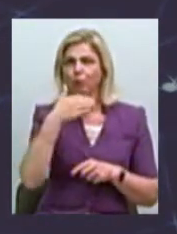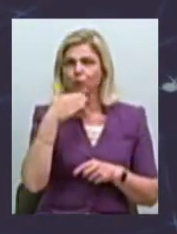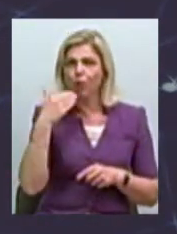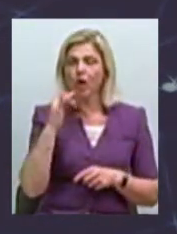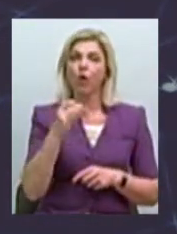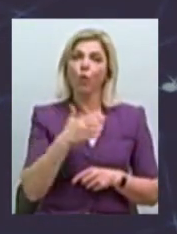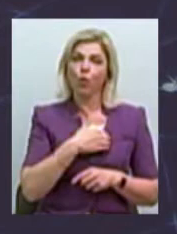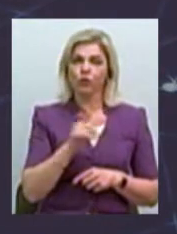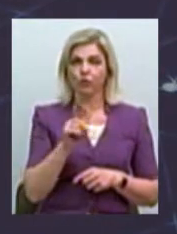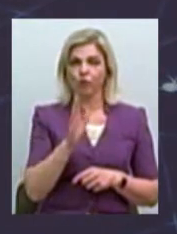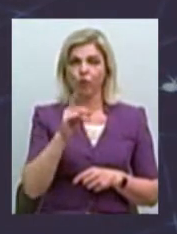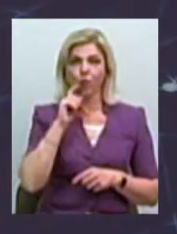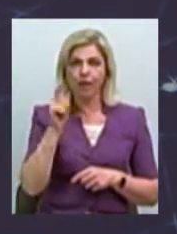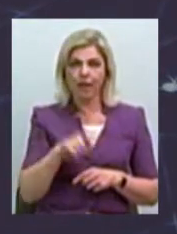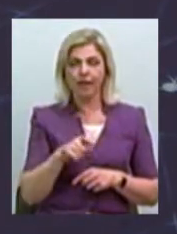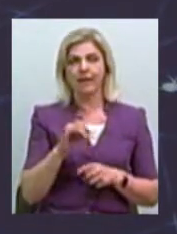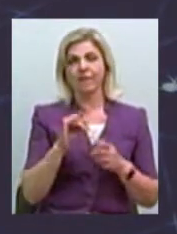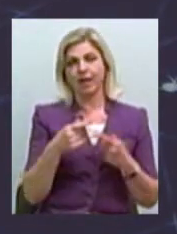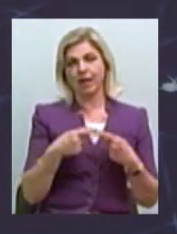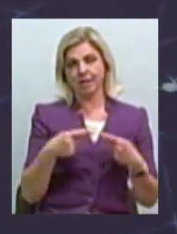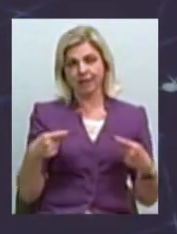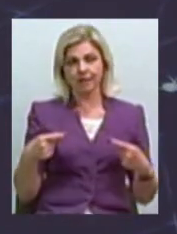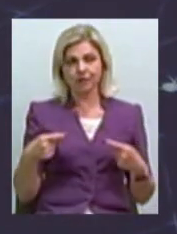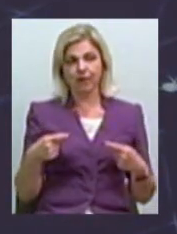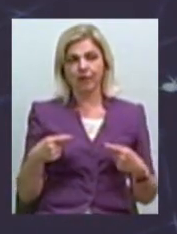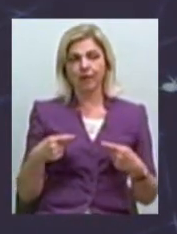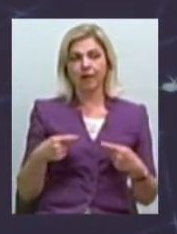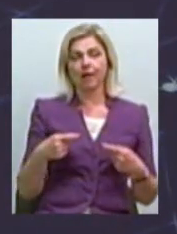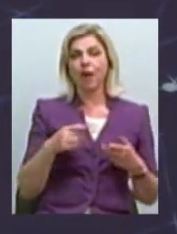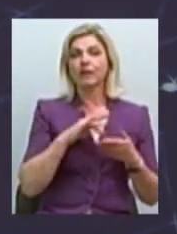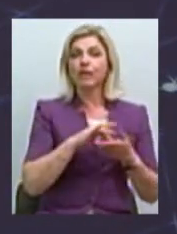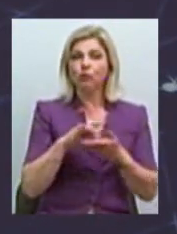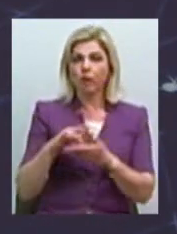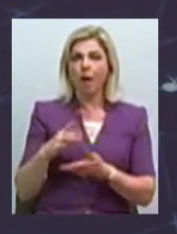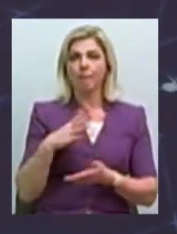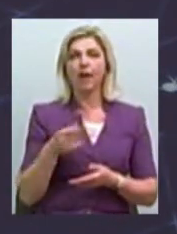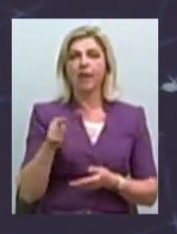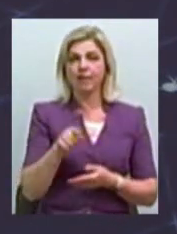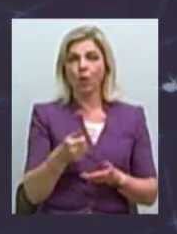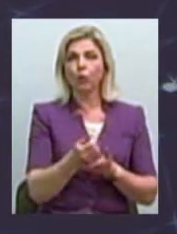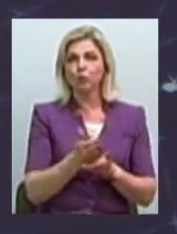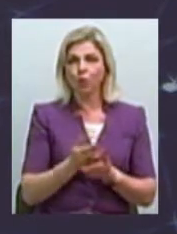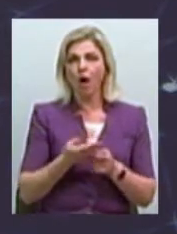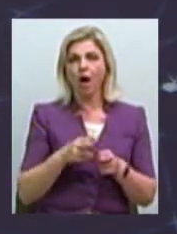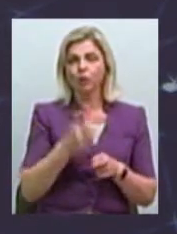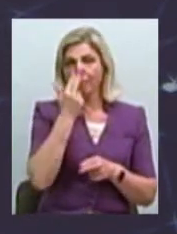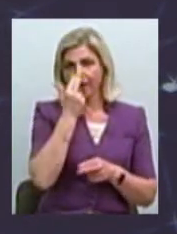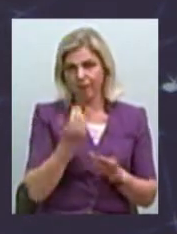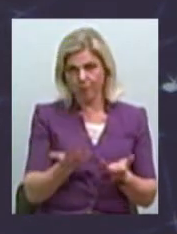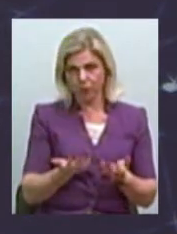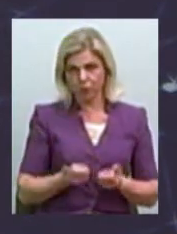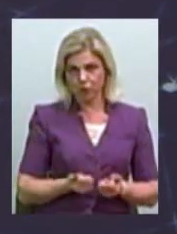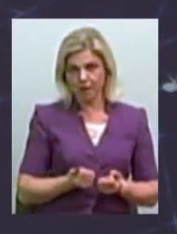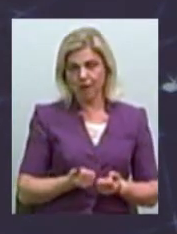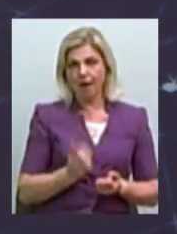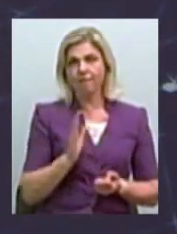в Украине, в различных, на различных дестинациях были те услуги, которые он привык получать,